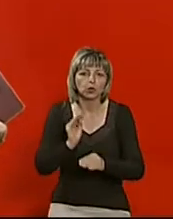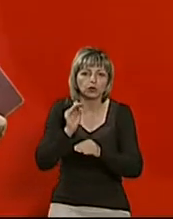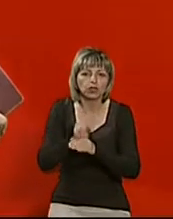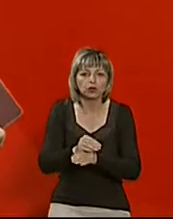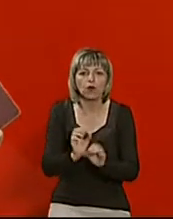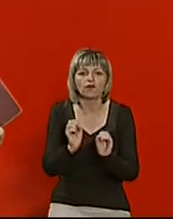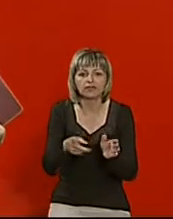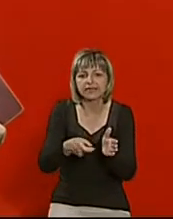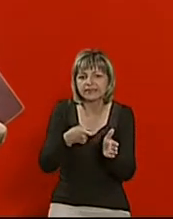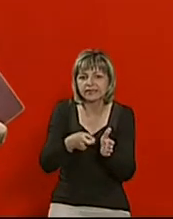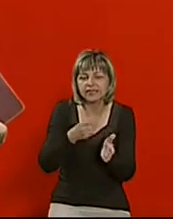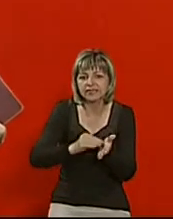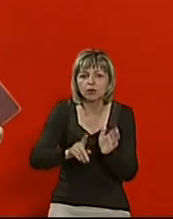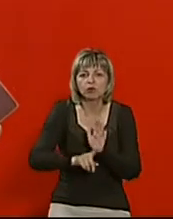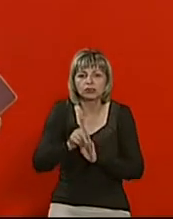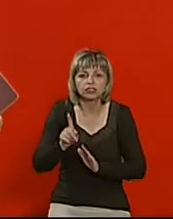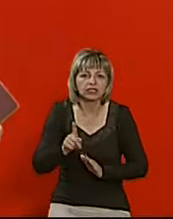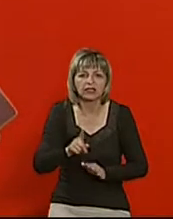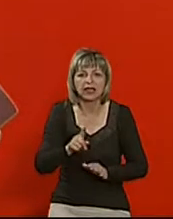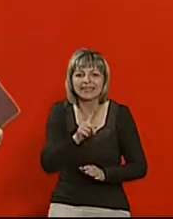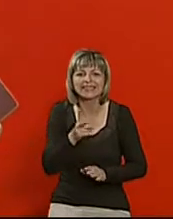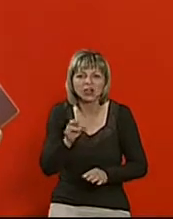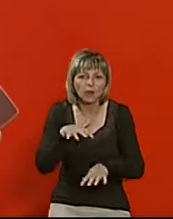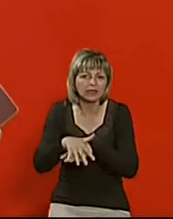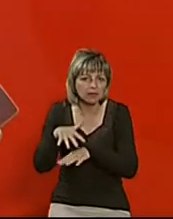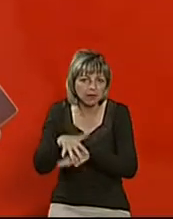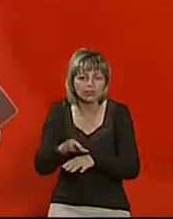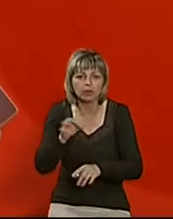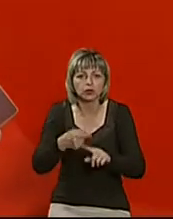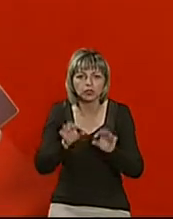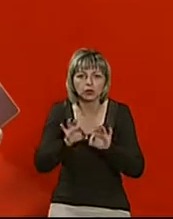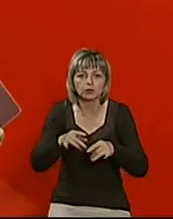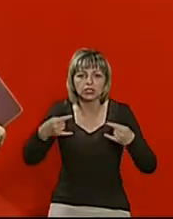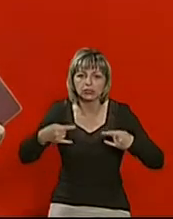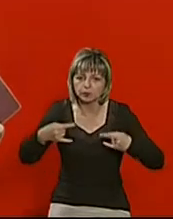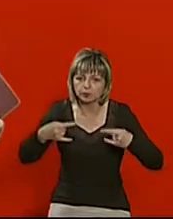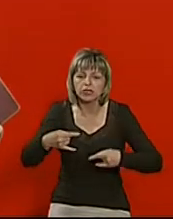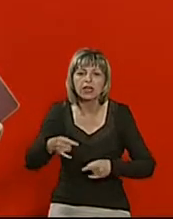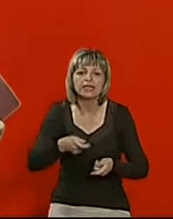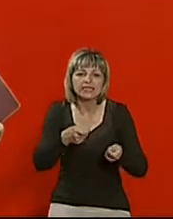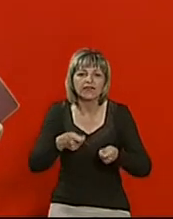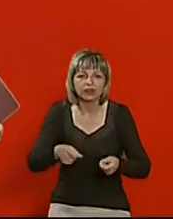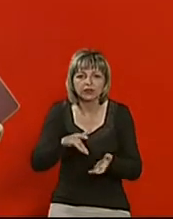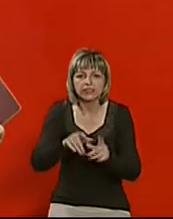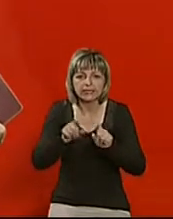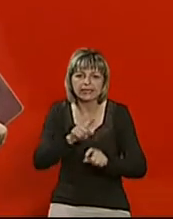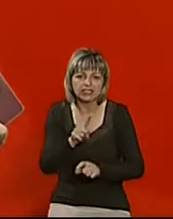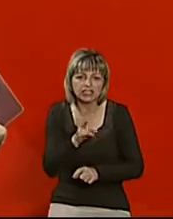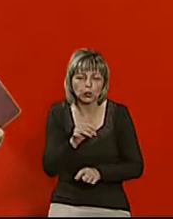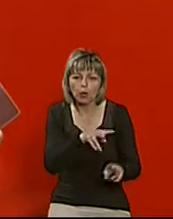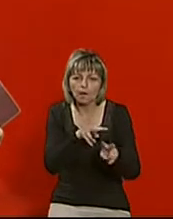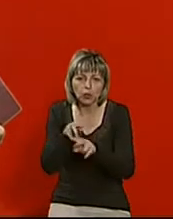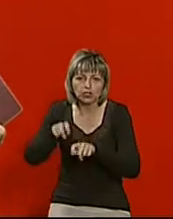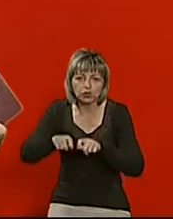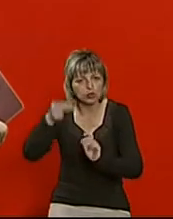Додаткова сесія ЗНО розпочалася з тестування з математики. Про це кореспондентам Суспільного розповіла завідувачка Центру ЗНО та